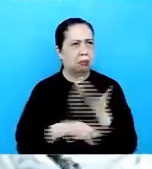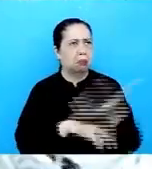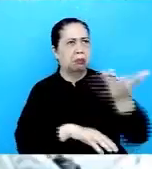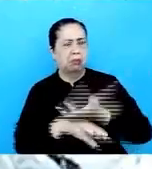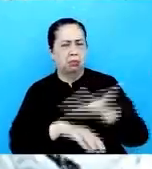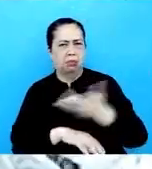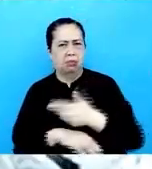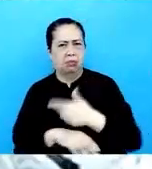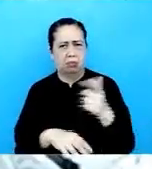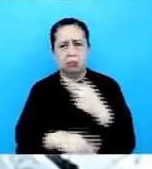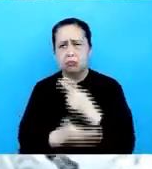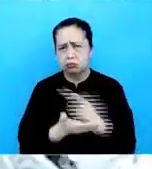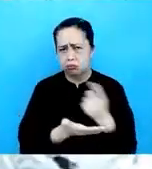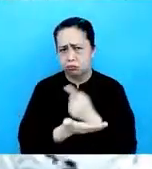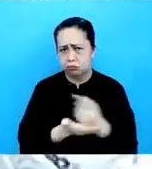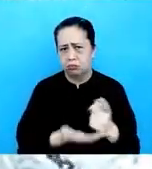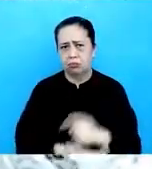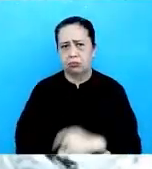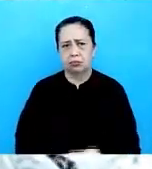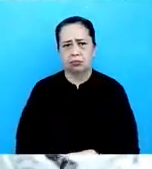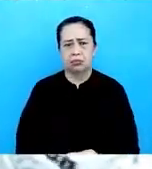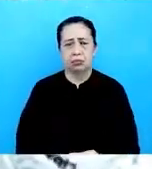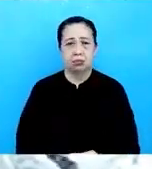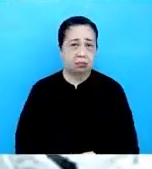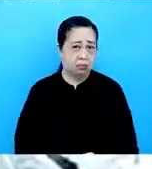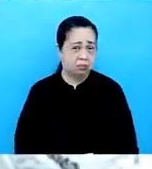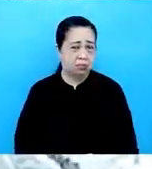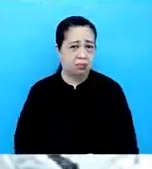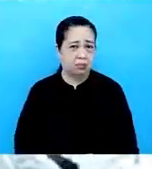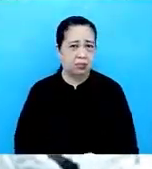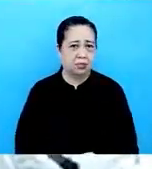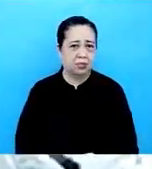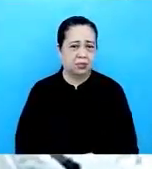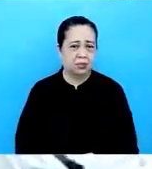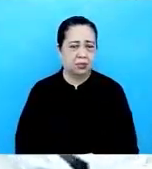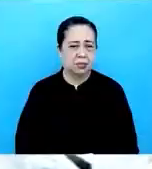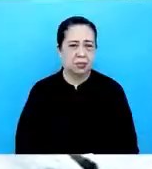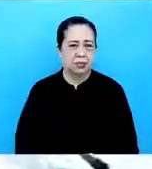na ngayon si Mana Santa, di ba?